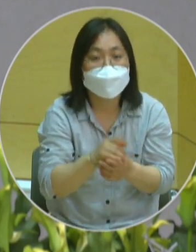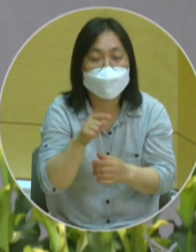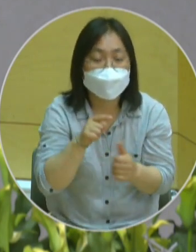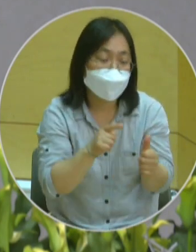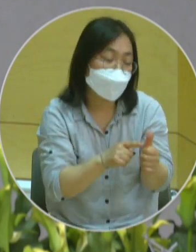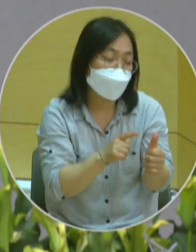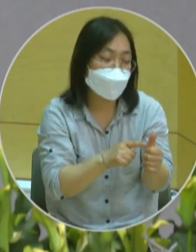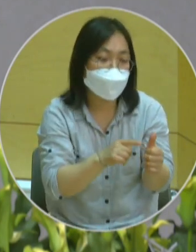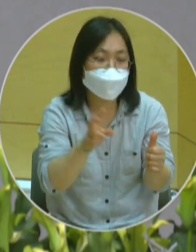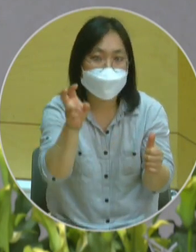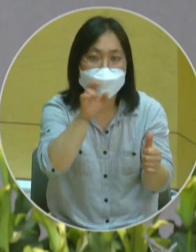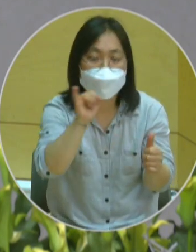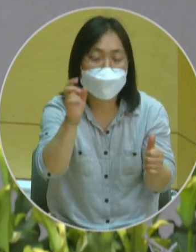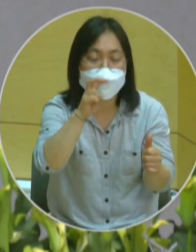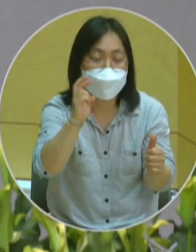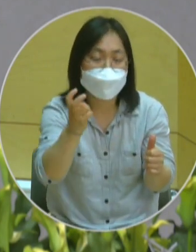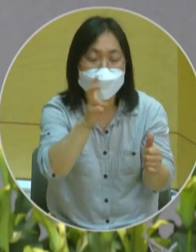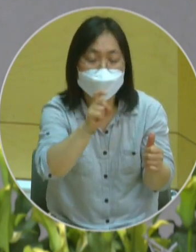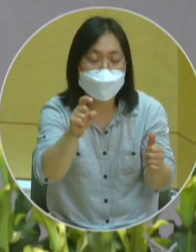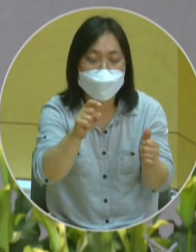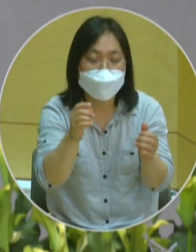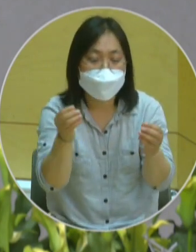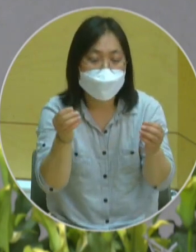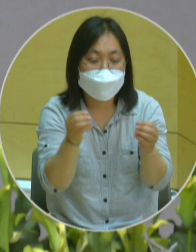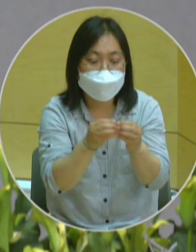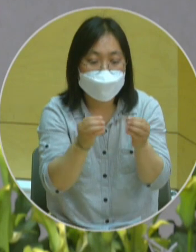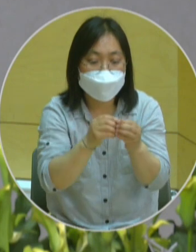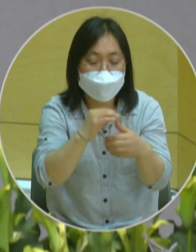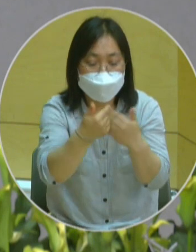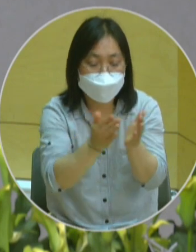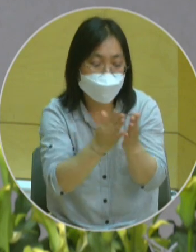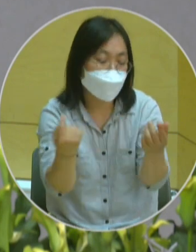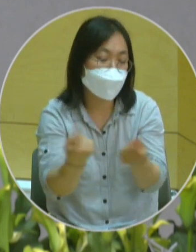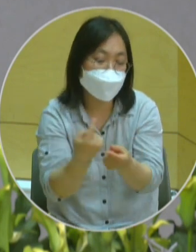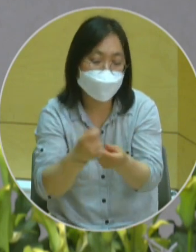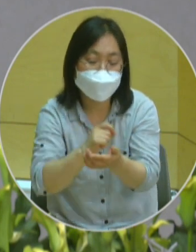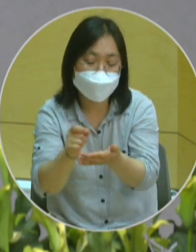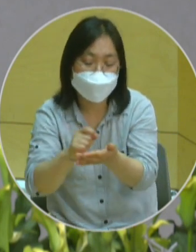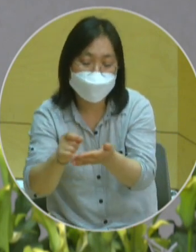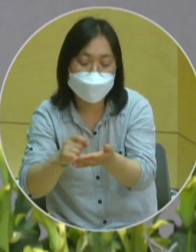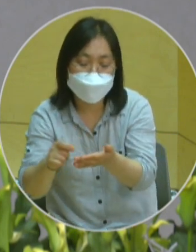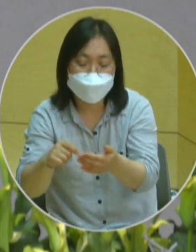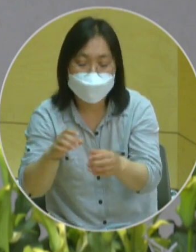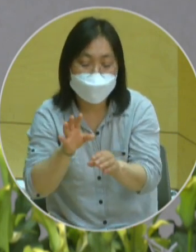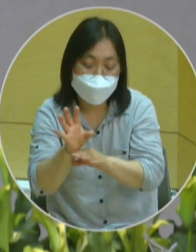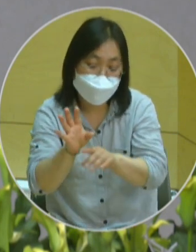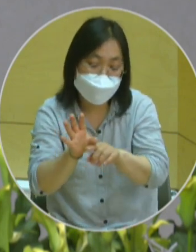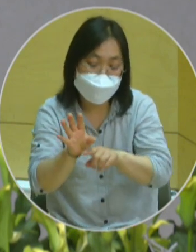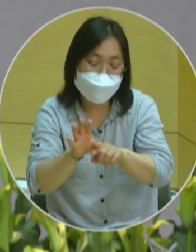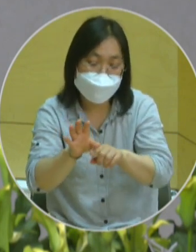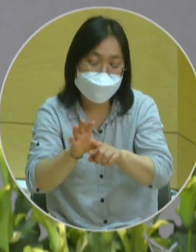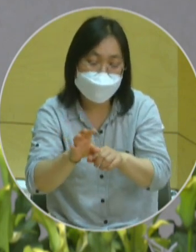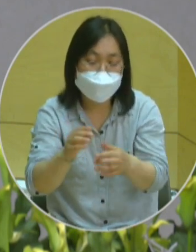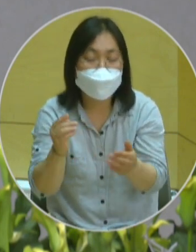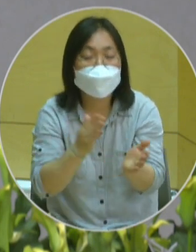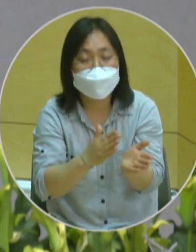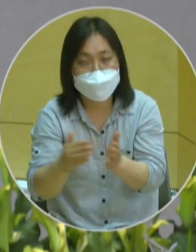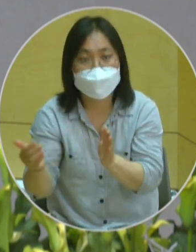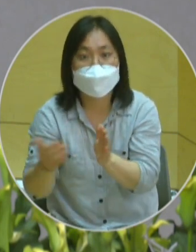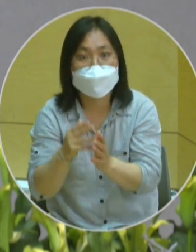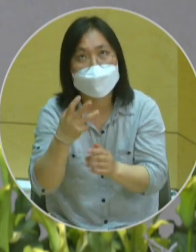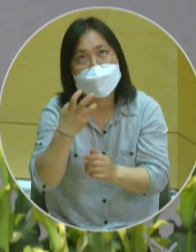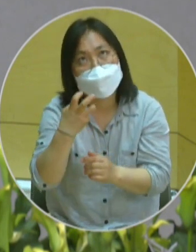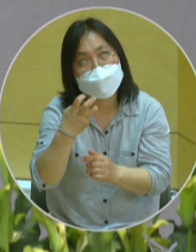그는 미얀마 성경을 번역했어요. 그리고 미얀마 사전도 정리했어요. 그가 37년 뒤에